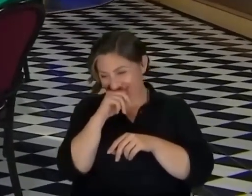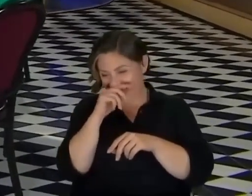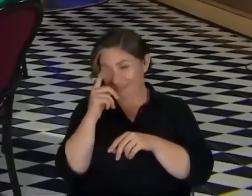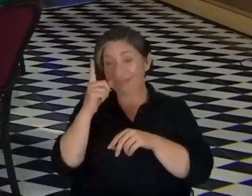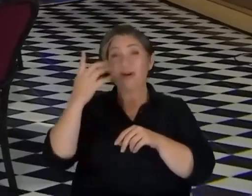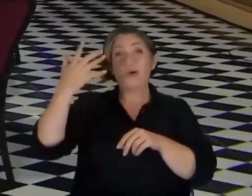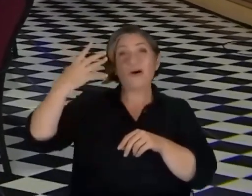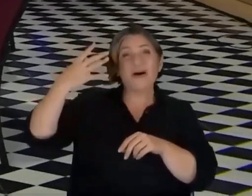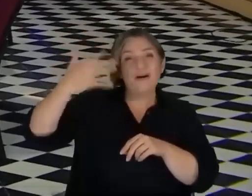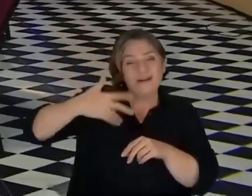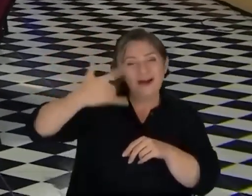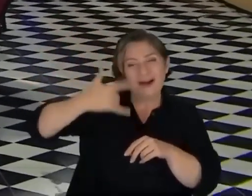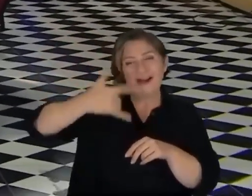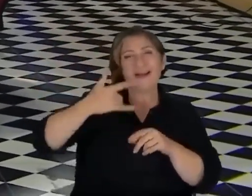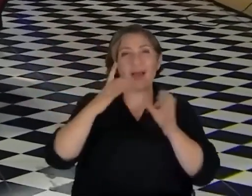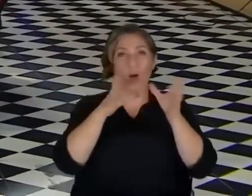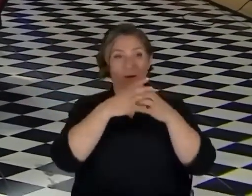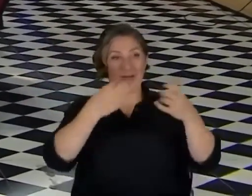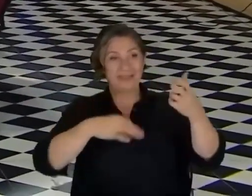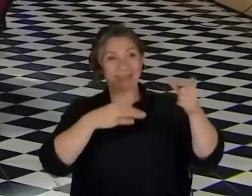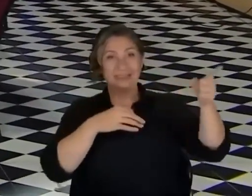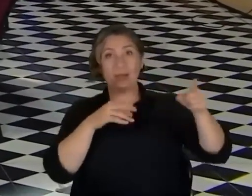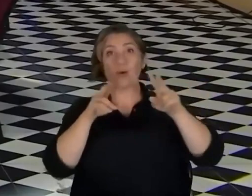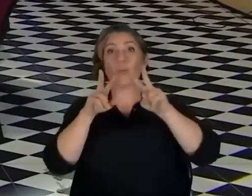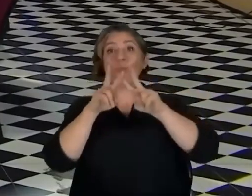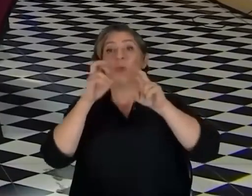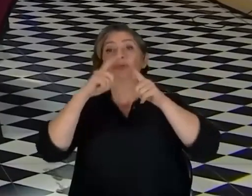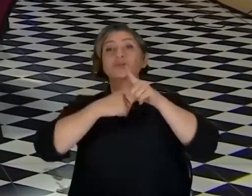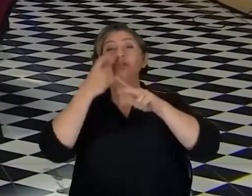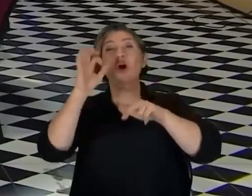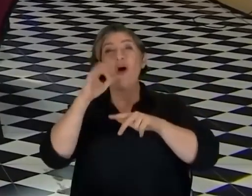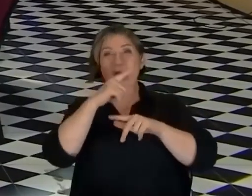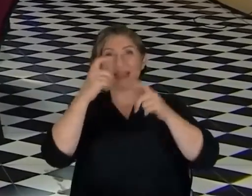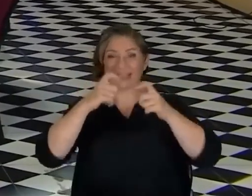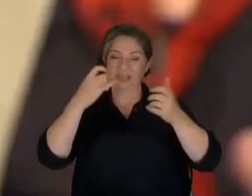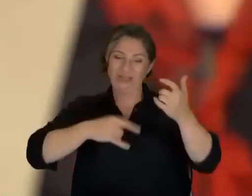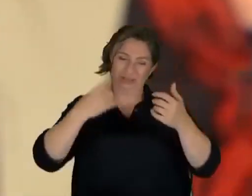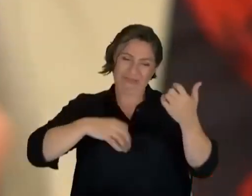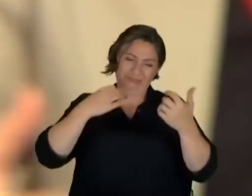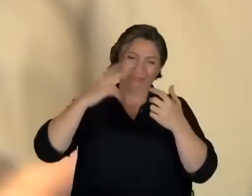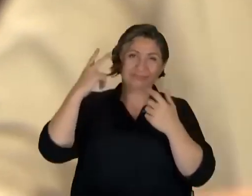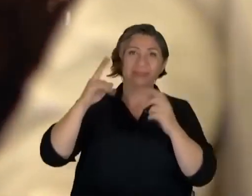Bir rock orkestrasını yani Mojo'da filan çalan ve sadece